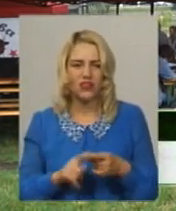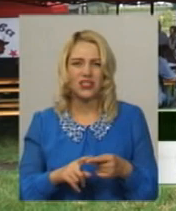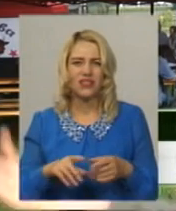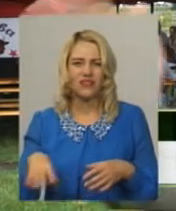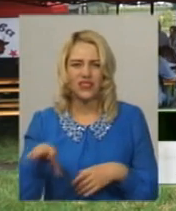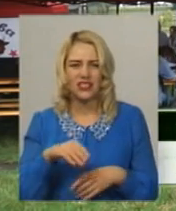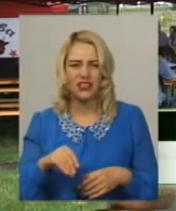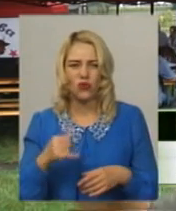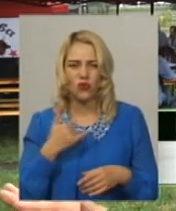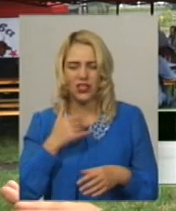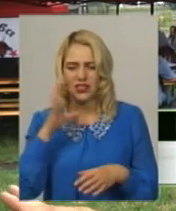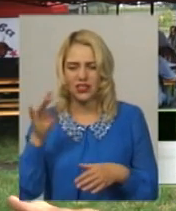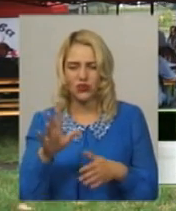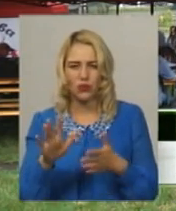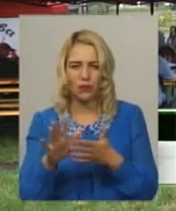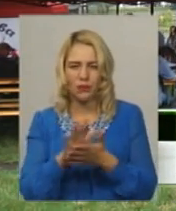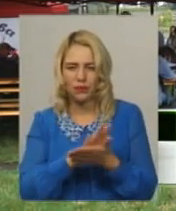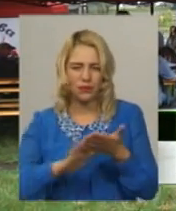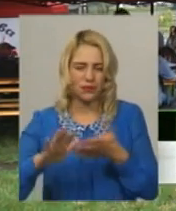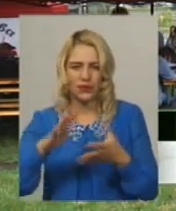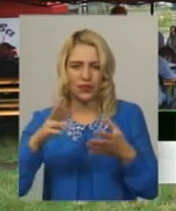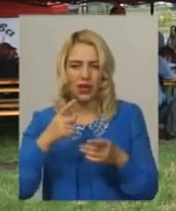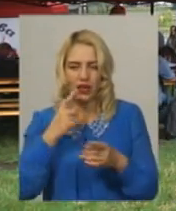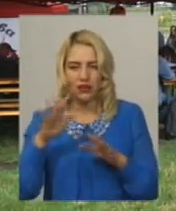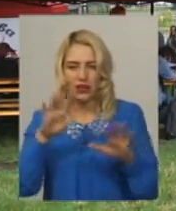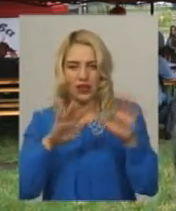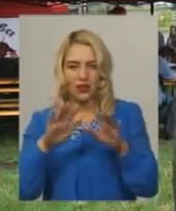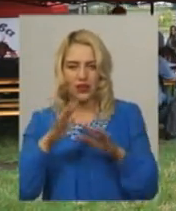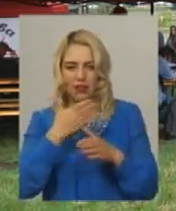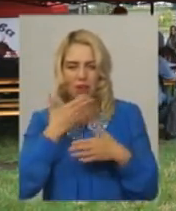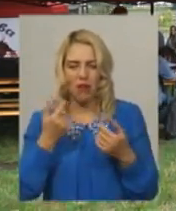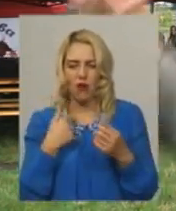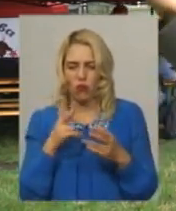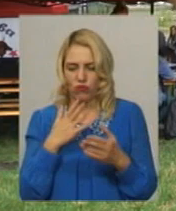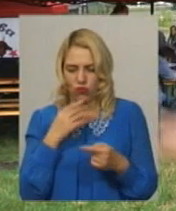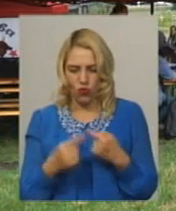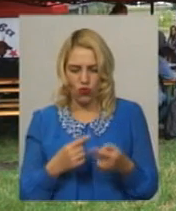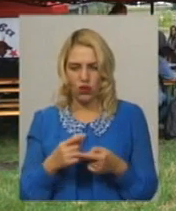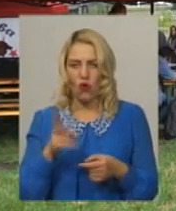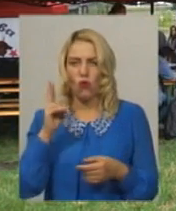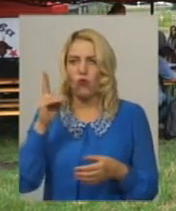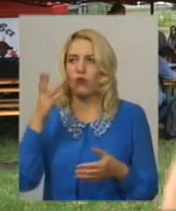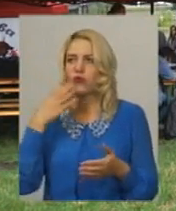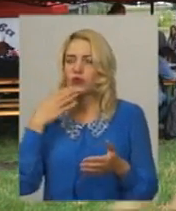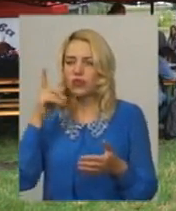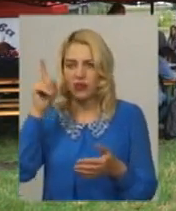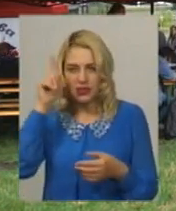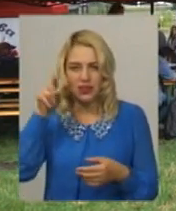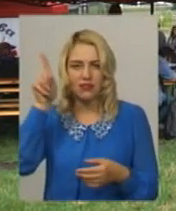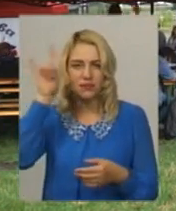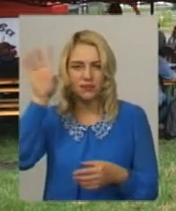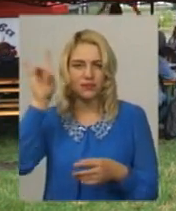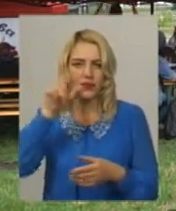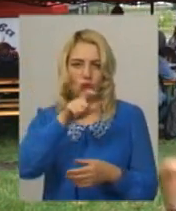попса, вона все все затирає, і здається, що в нас немає своєї елітної. В них когось є Бетховен, когось є Чайковський, в нас немає своєї елітної старої